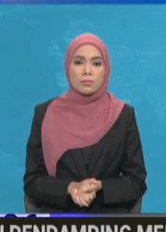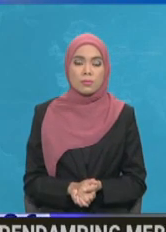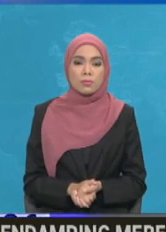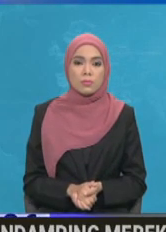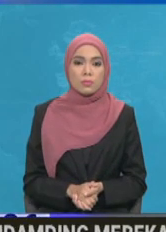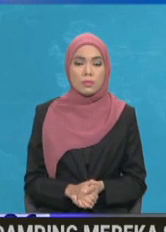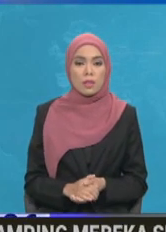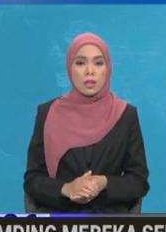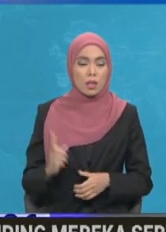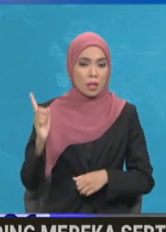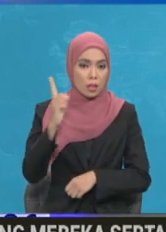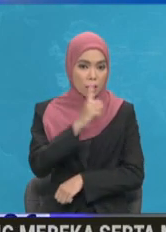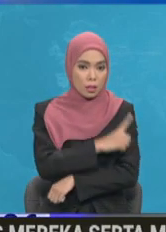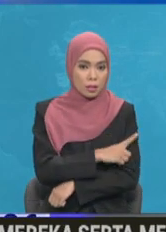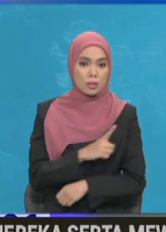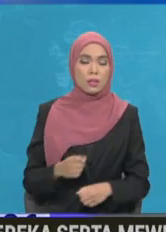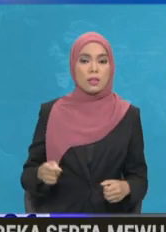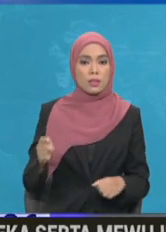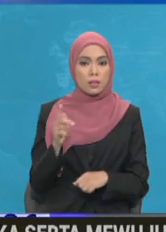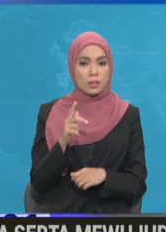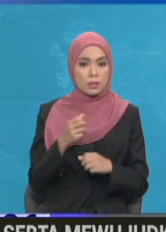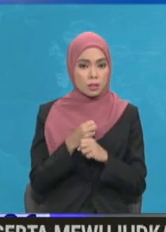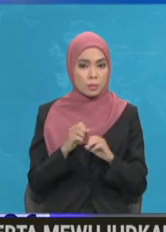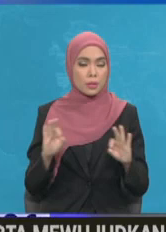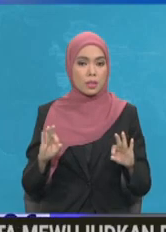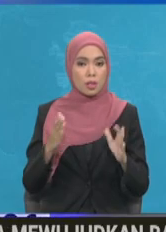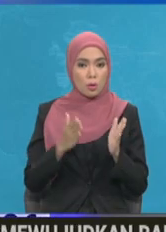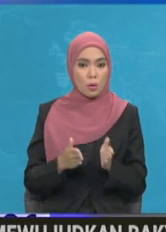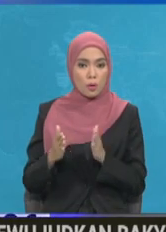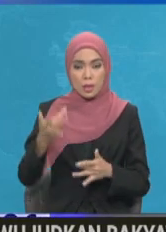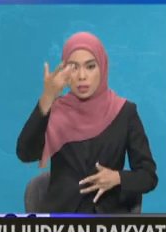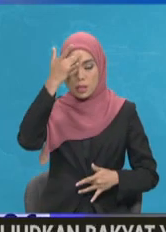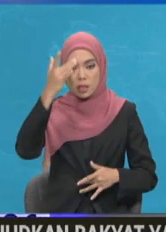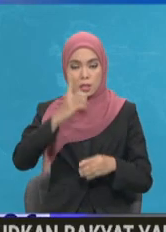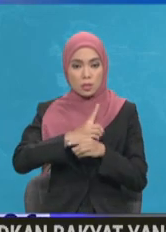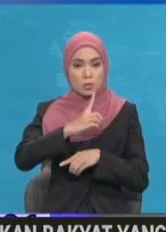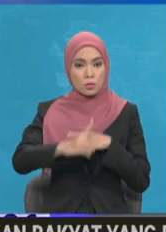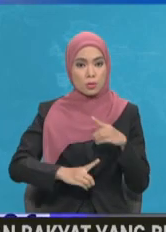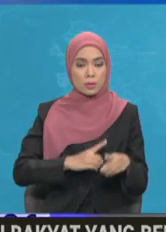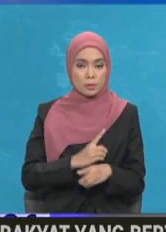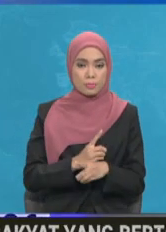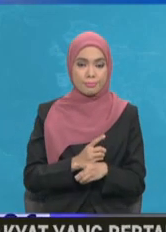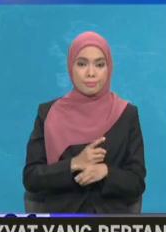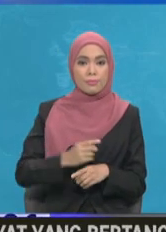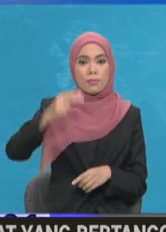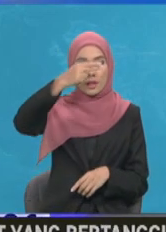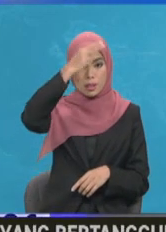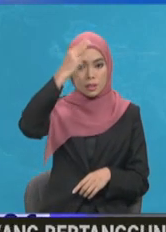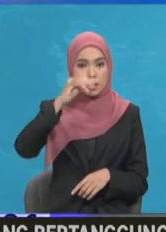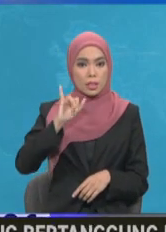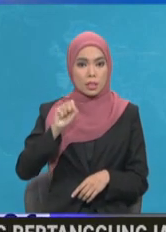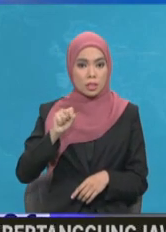pada sambutan hari keselamatan pesakit sedunia yang terhormat Datuk Sri Setia dokter Awang Haji Umat Islam penja